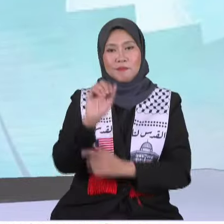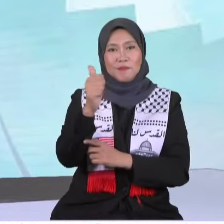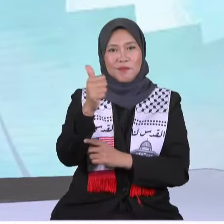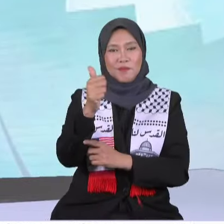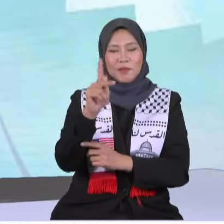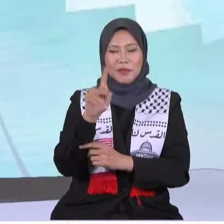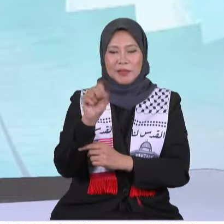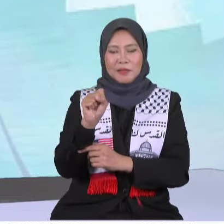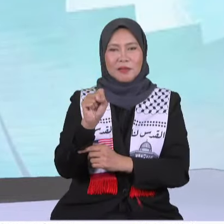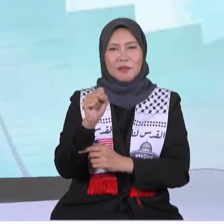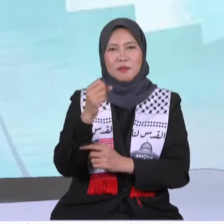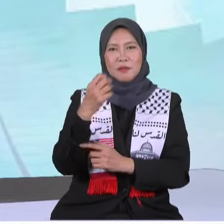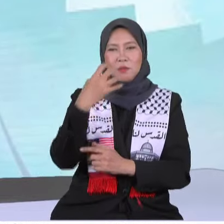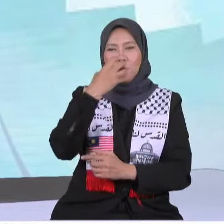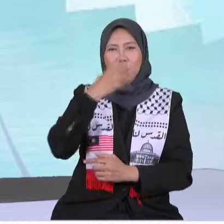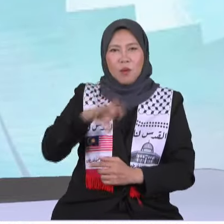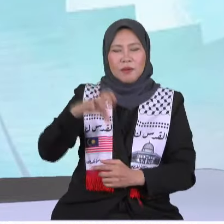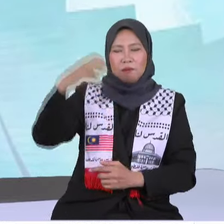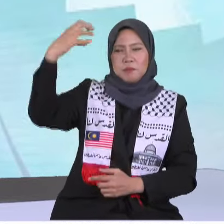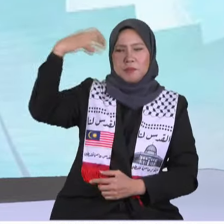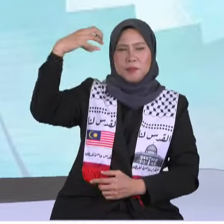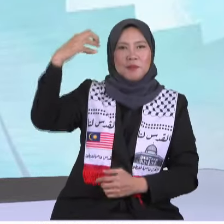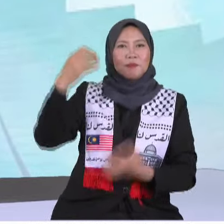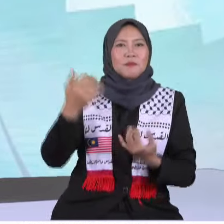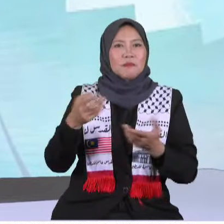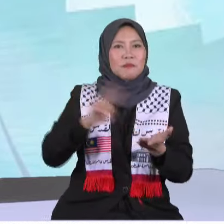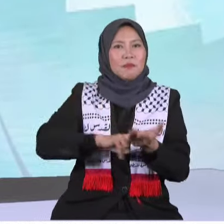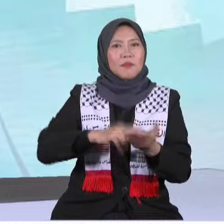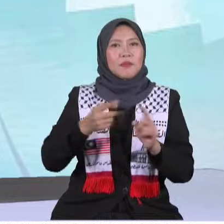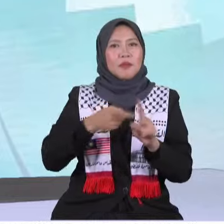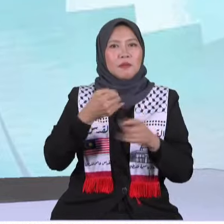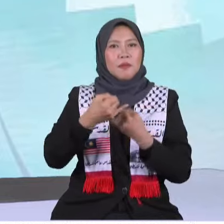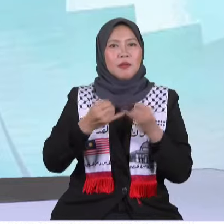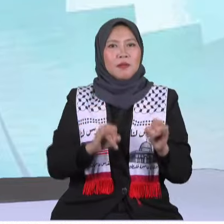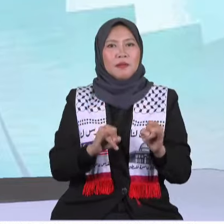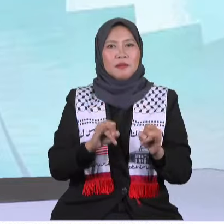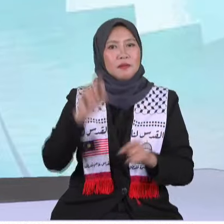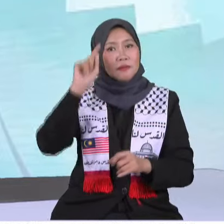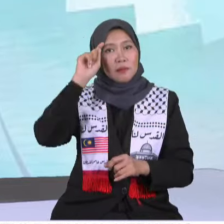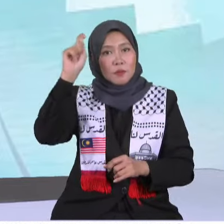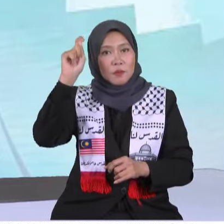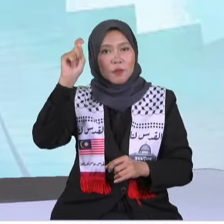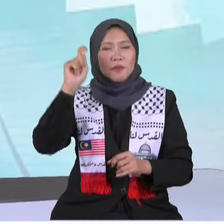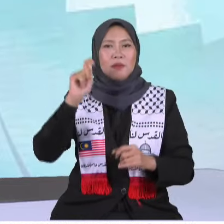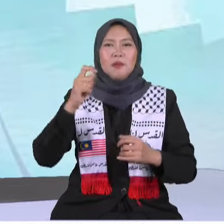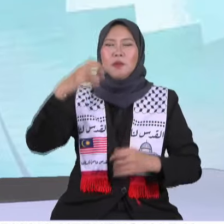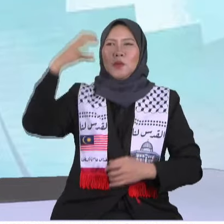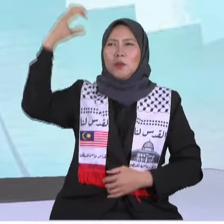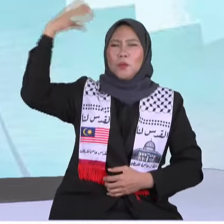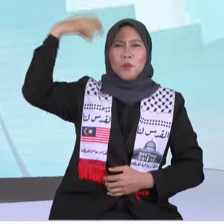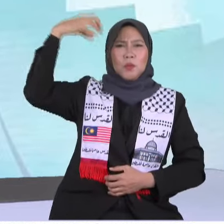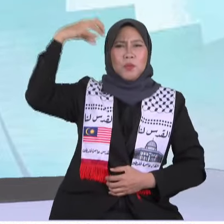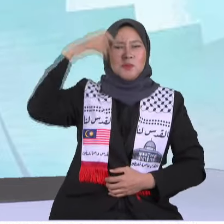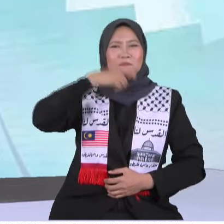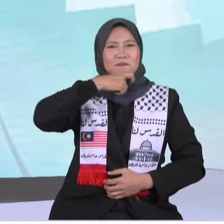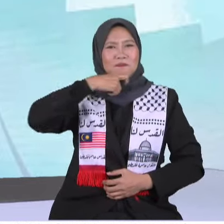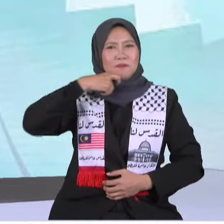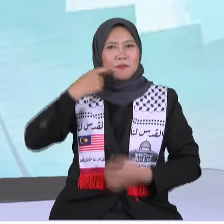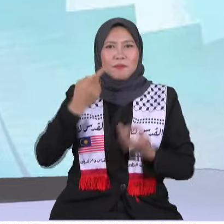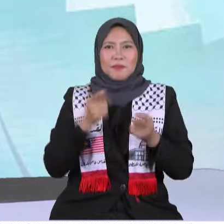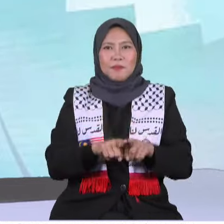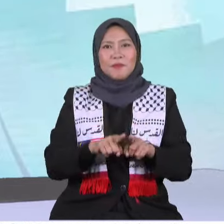10 kes strok haba dan kelesuan haba direkodkan Jabatan Kesihatan Negeri Terengganu JKNT sejak musim panas dan kering berlaku di negeri